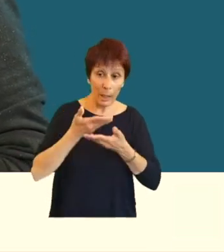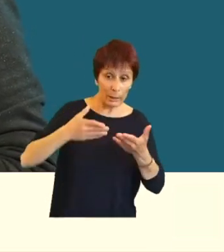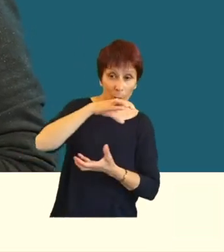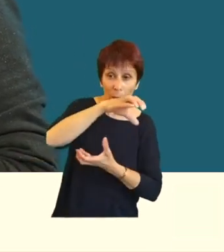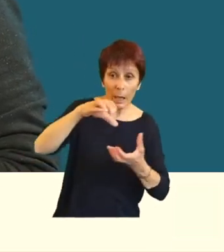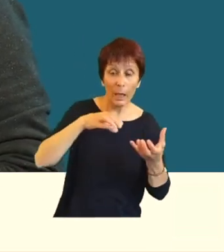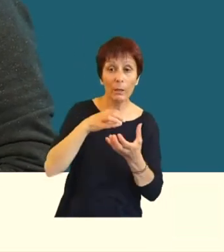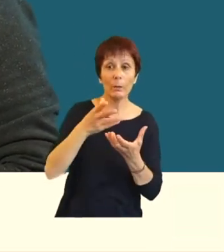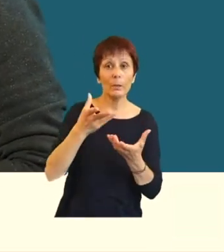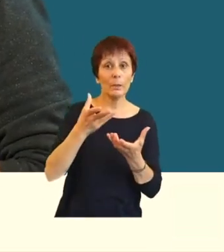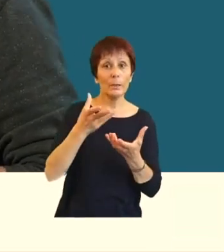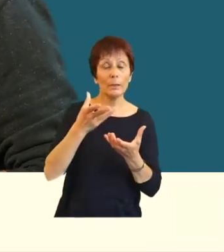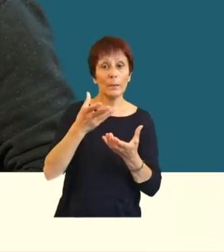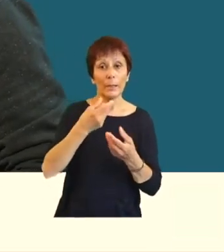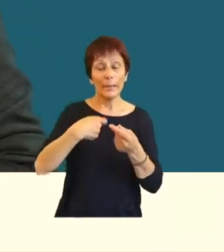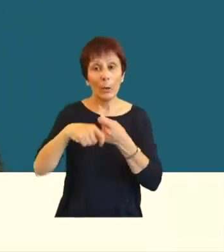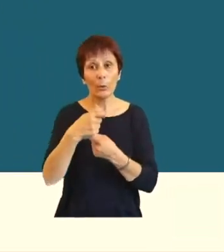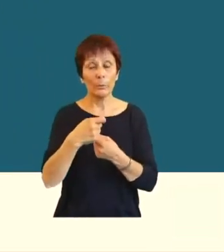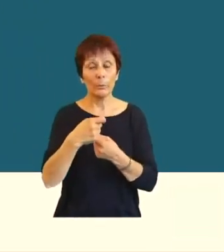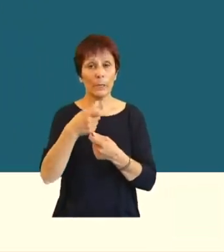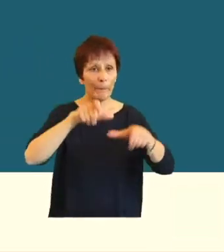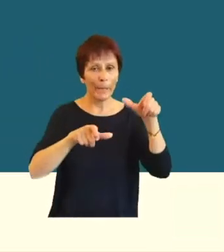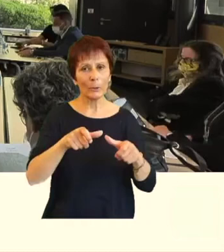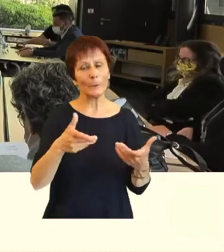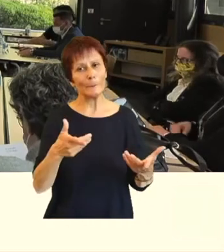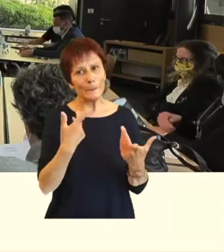de nombreux de Marseillaises et de Marseillais.